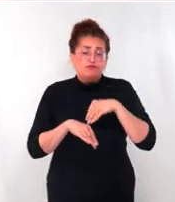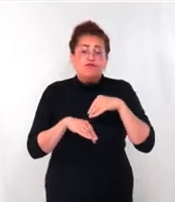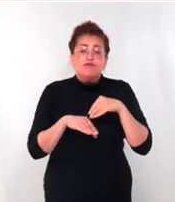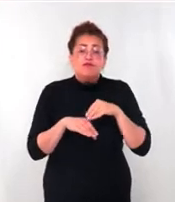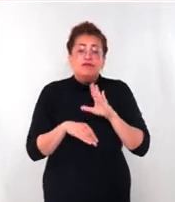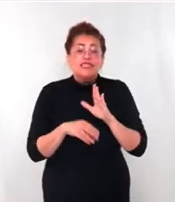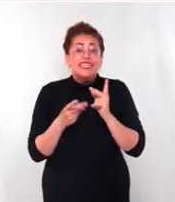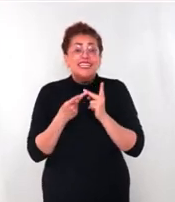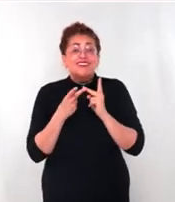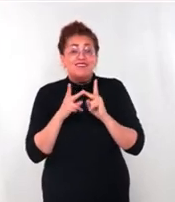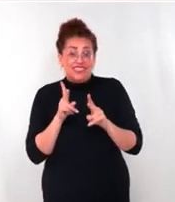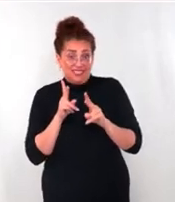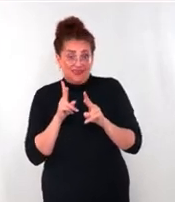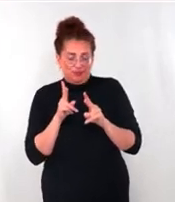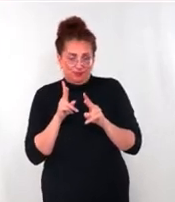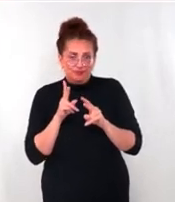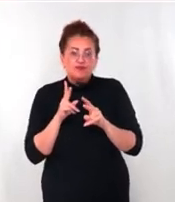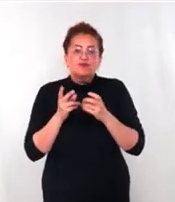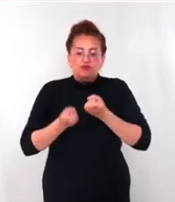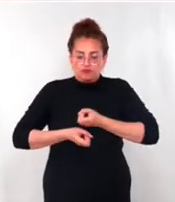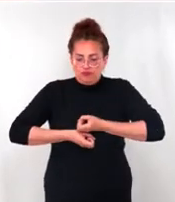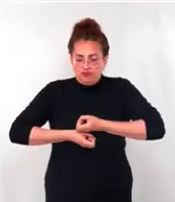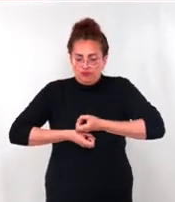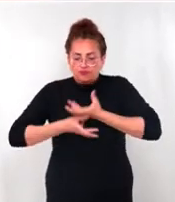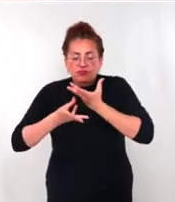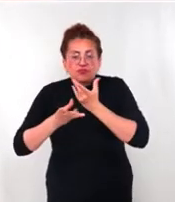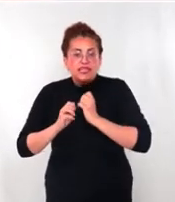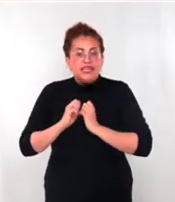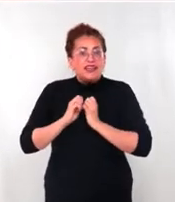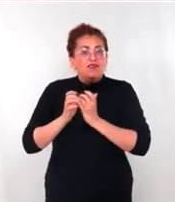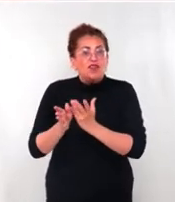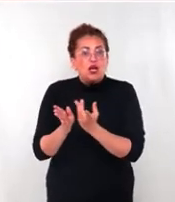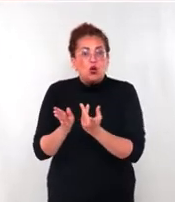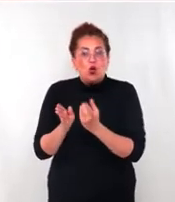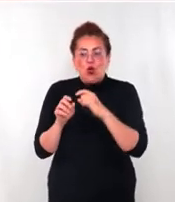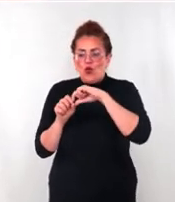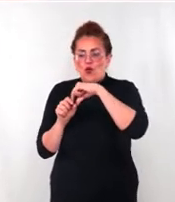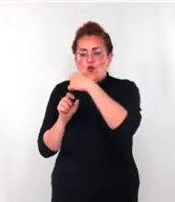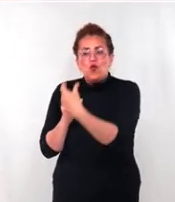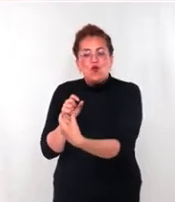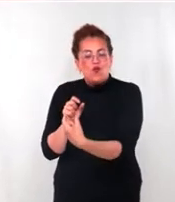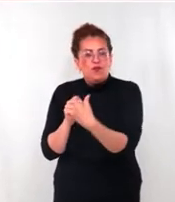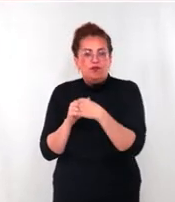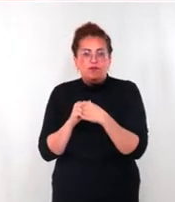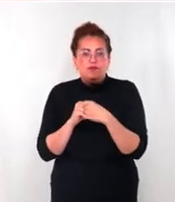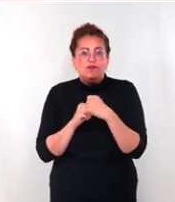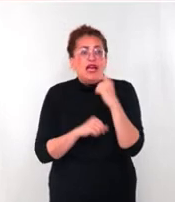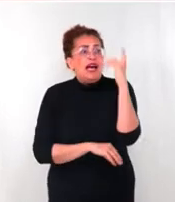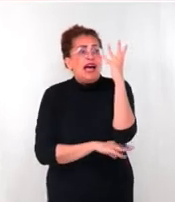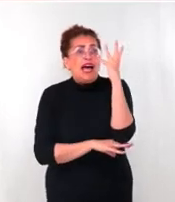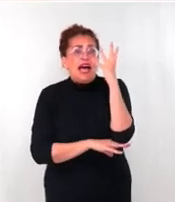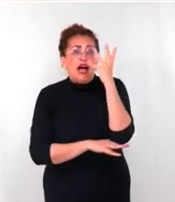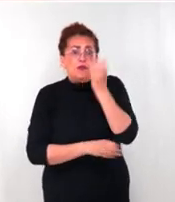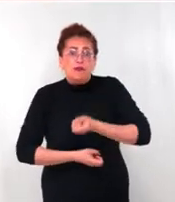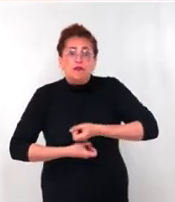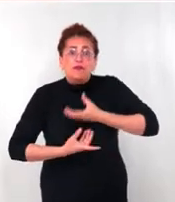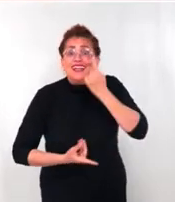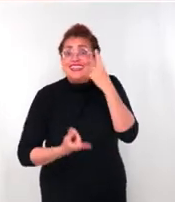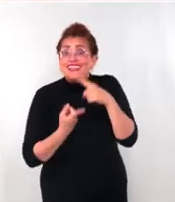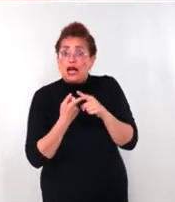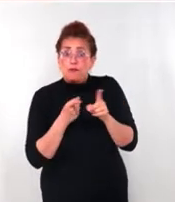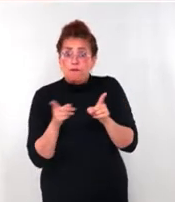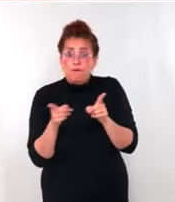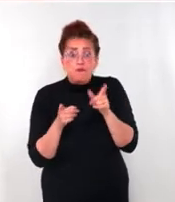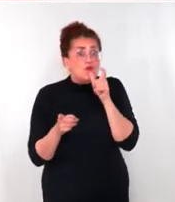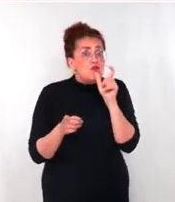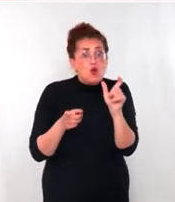vous choisissez de parler des arceaux à vélo et vous choisissez de parler des arbres. Et d'ailleurs, en règle générale, dans la